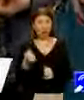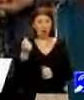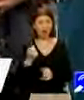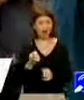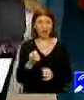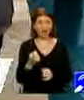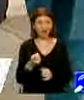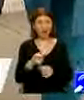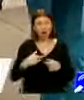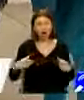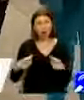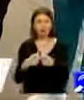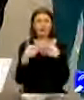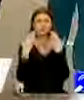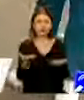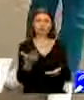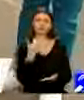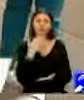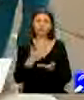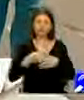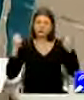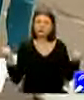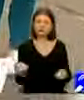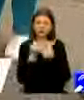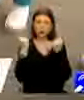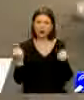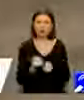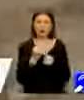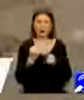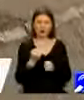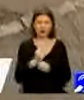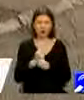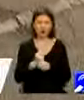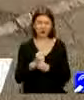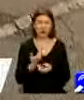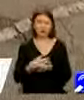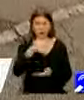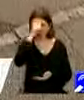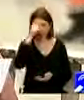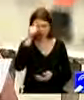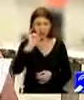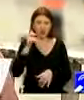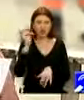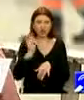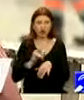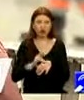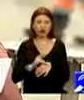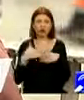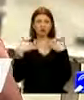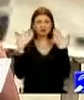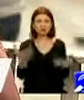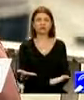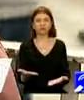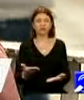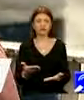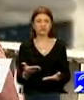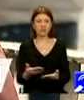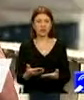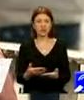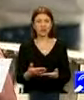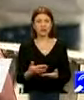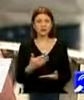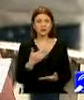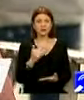rândul comunității să le mulțumească pentru efortul supraumenesc. Pentru asistente și pentru doctori să impulsionăm